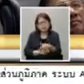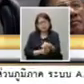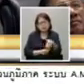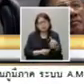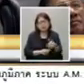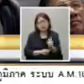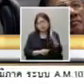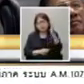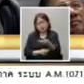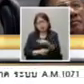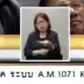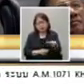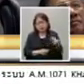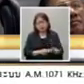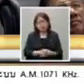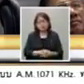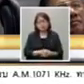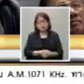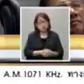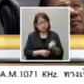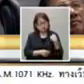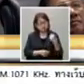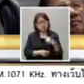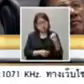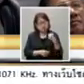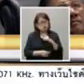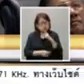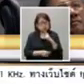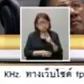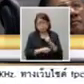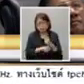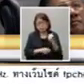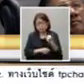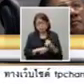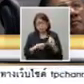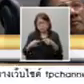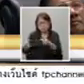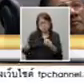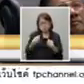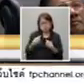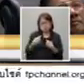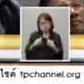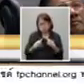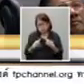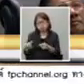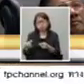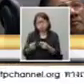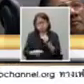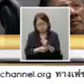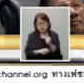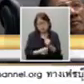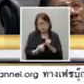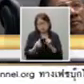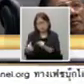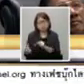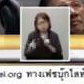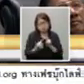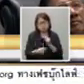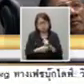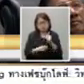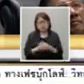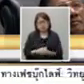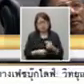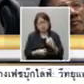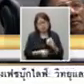ประท้วงแล้วมีอำนาจต้องใช้อำนาจของท่านใครที่จะตอบโต้ท่านท่านก็มีอำนาจก็ตอบกลับไปเพราะอำนาจคืออำนา